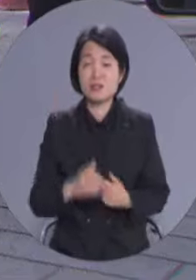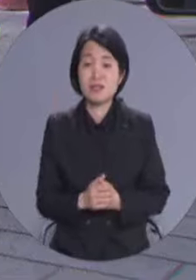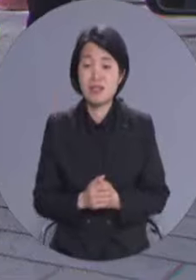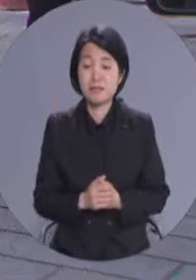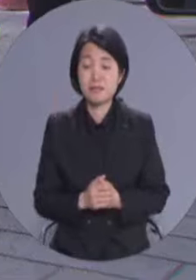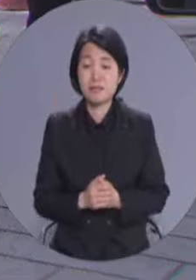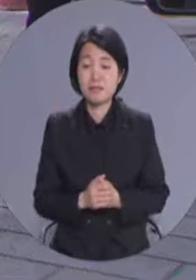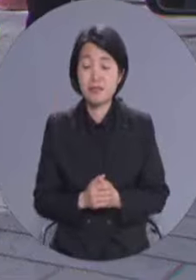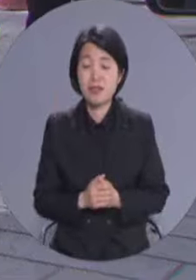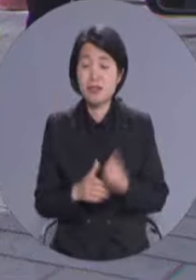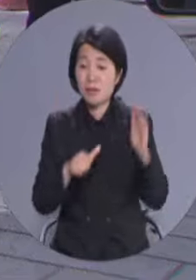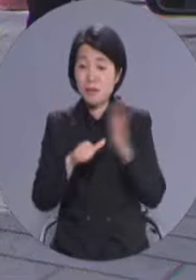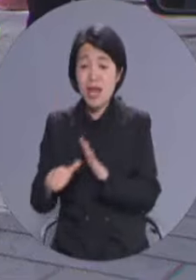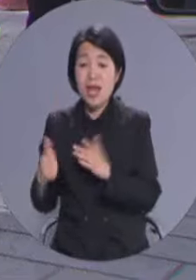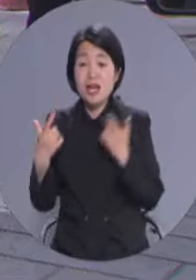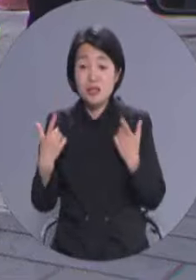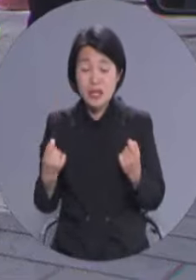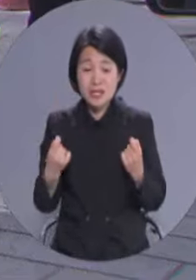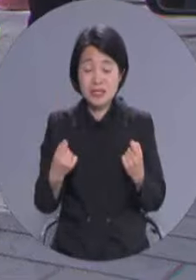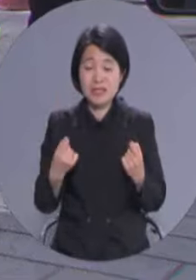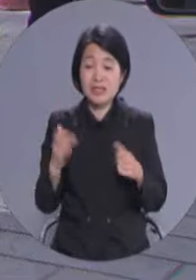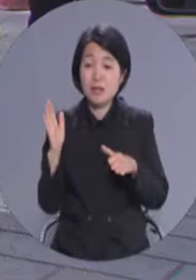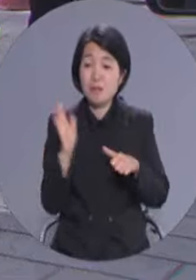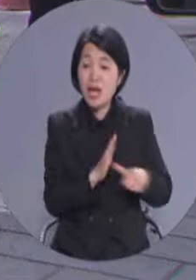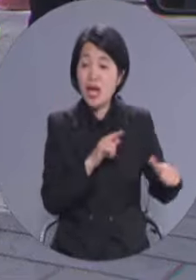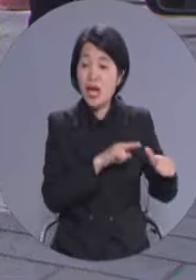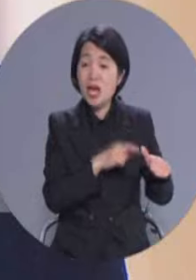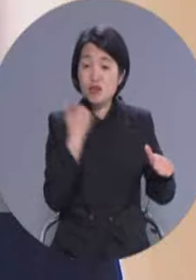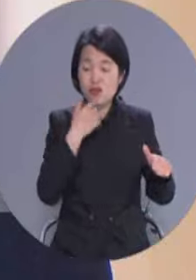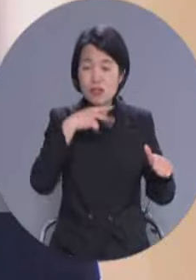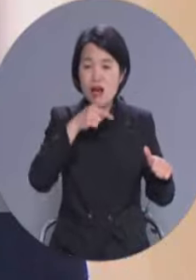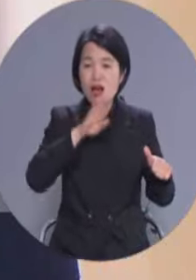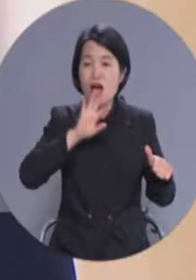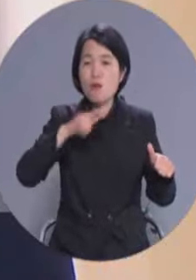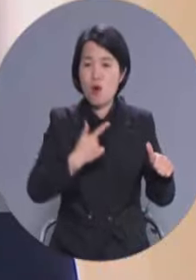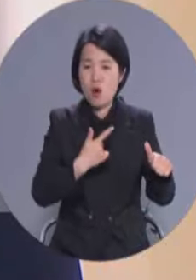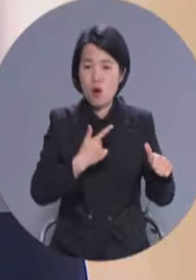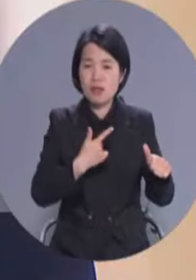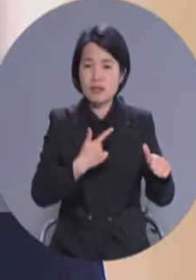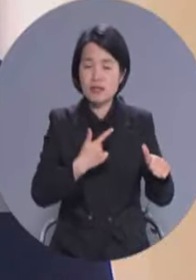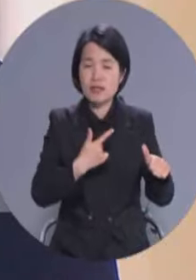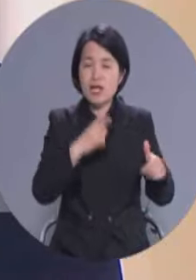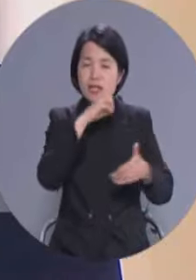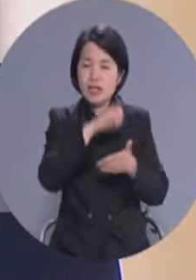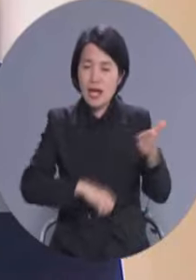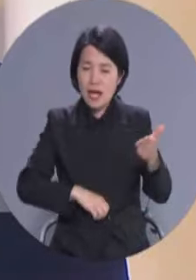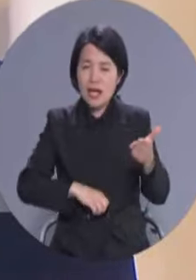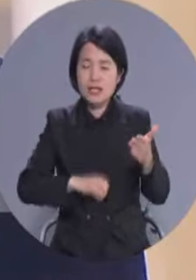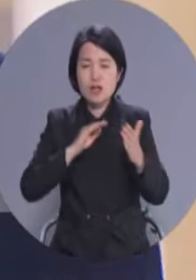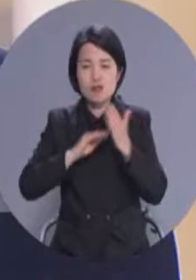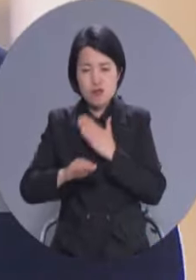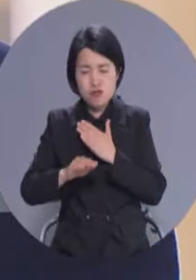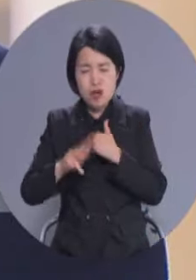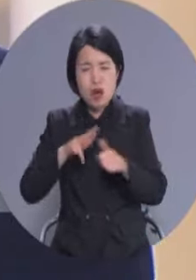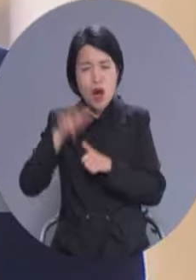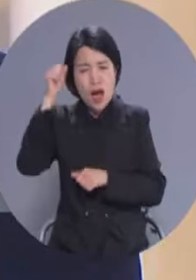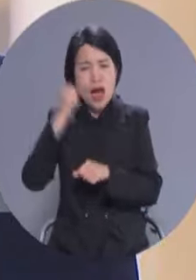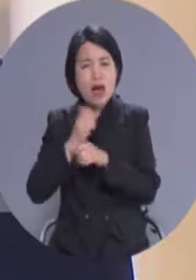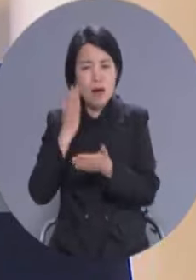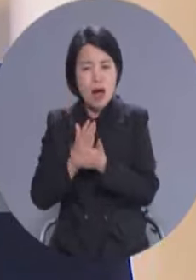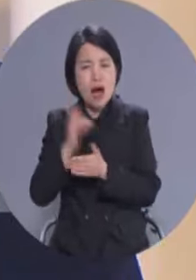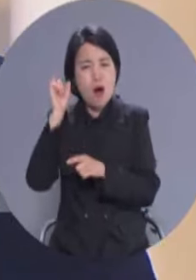신 후보처럼 같은 선거구에서 컷오프된 서가번 후보도 탈당 후 출마를 고심하면서 무소속이 늘어날